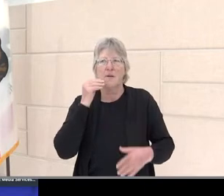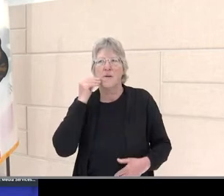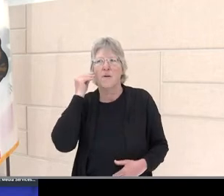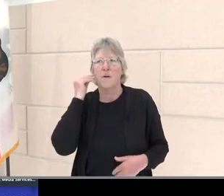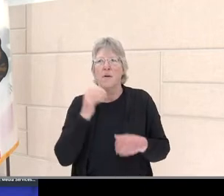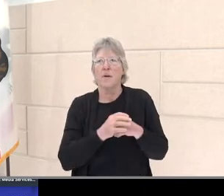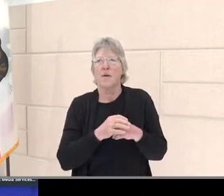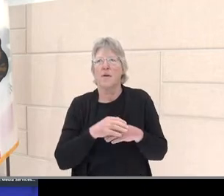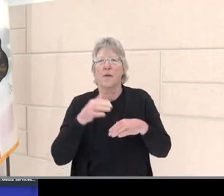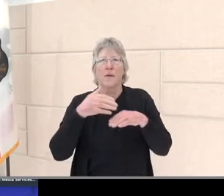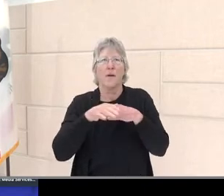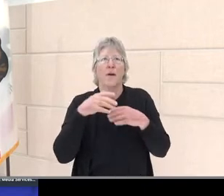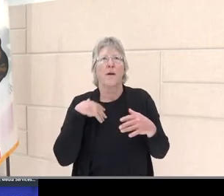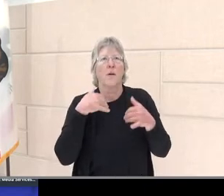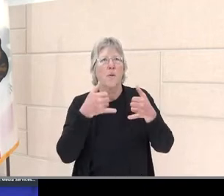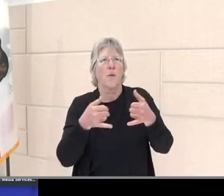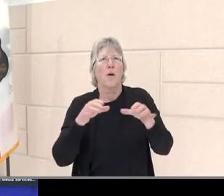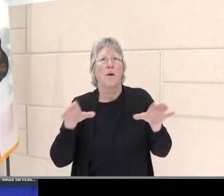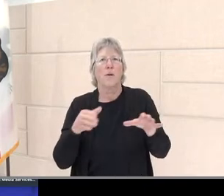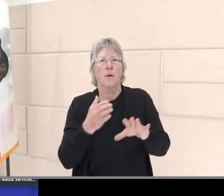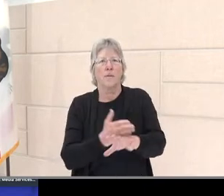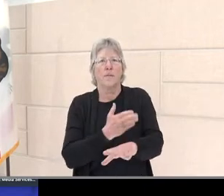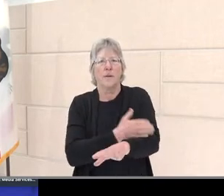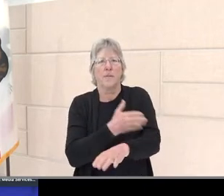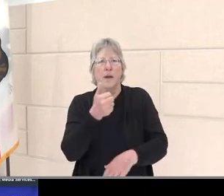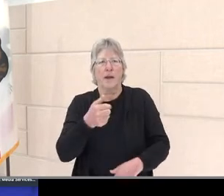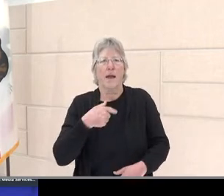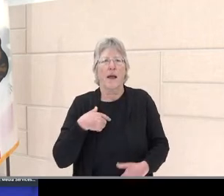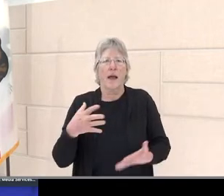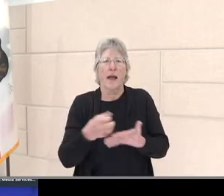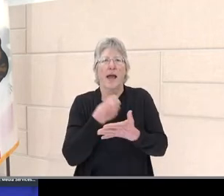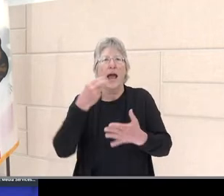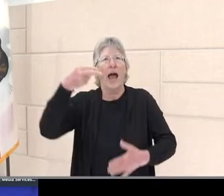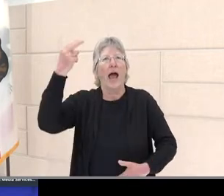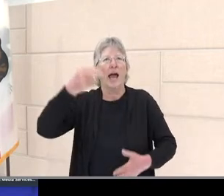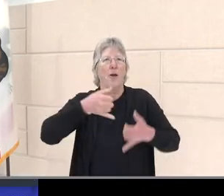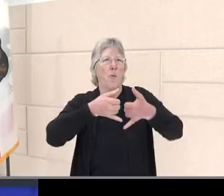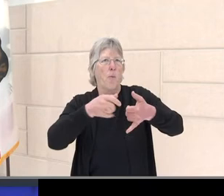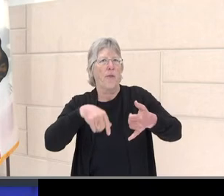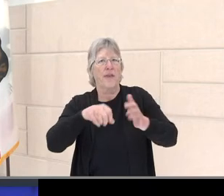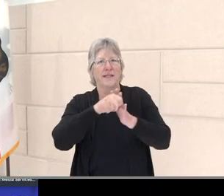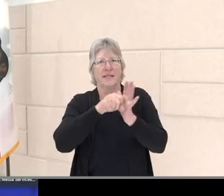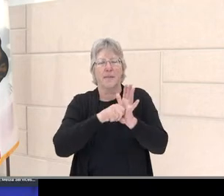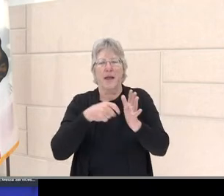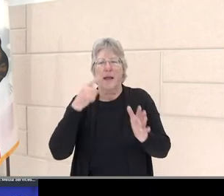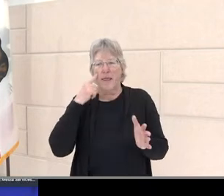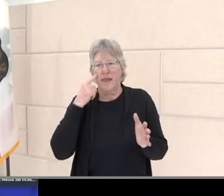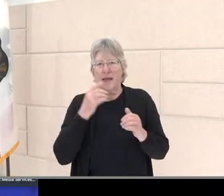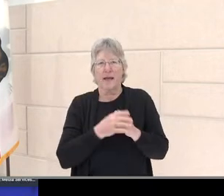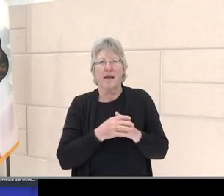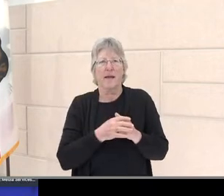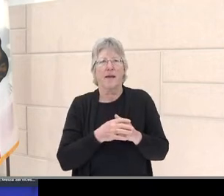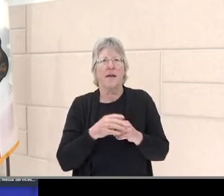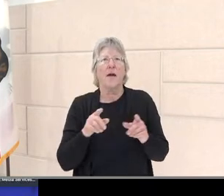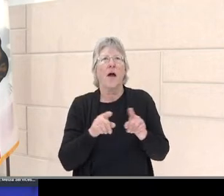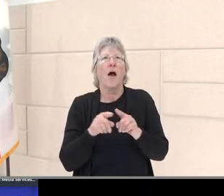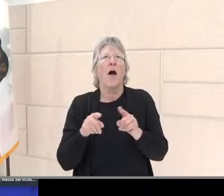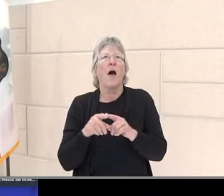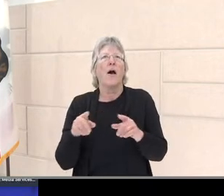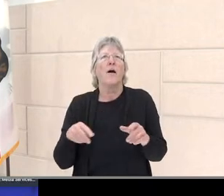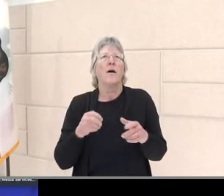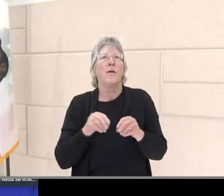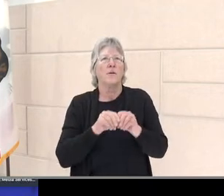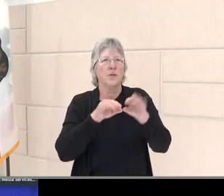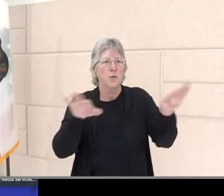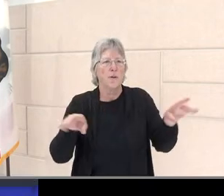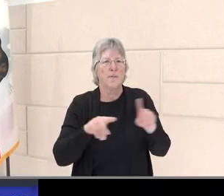ដែលសិស្សត្រូវបានទទួលហើយនាងក៏បានទទួលសញ្ញាបត្រមួយផ្នែកនឹងដែរហើយវាធ្វើឲ្យនាងមានចិត្តកាន់តែប្រឹងប្រែងឡើ